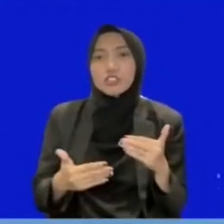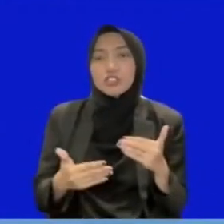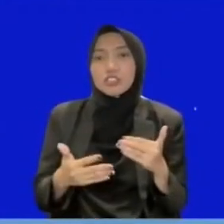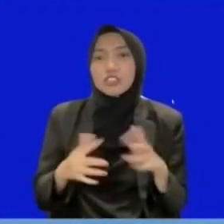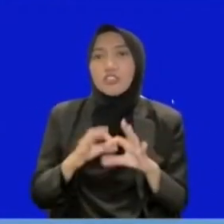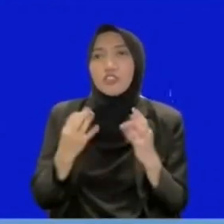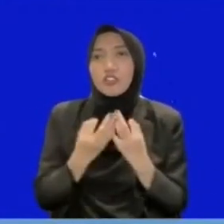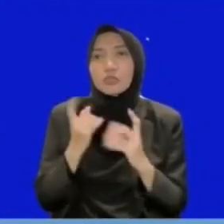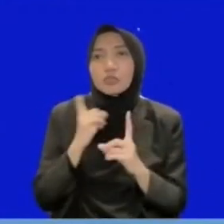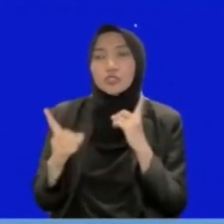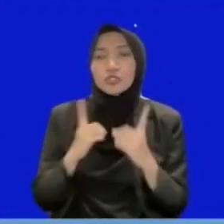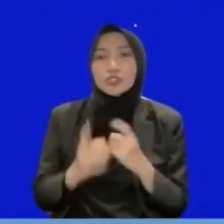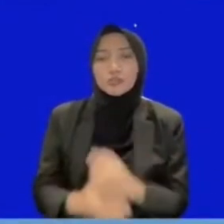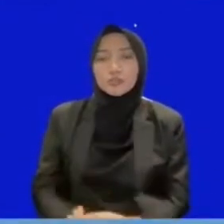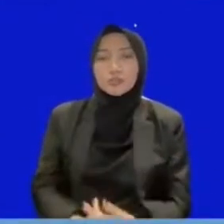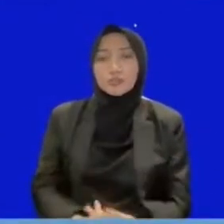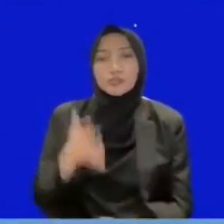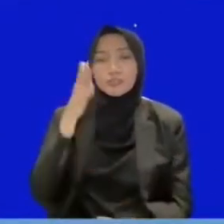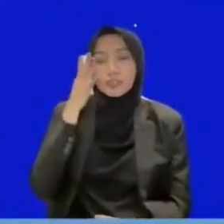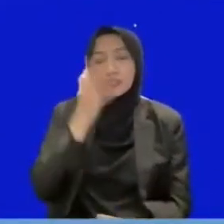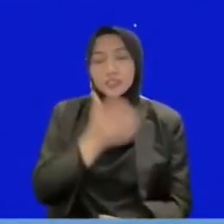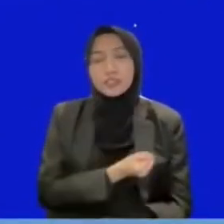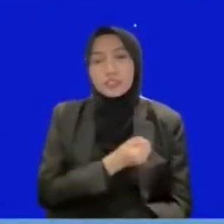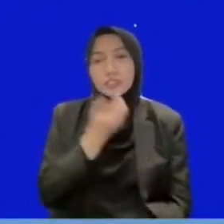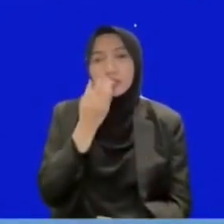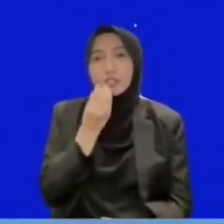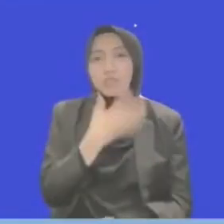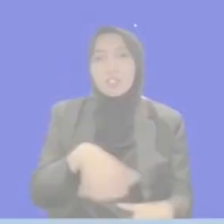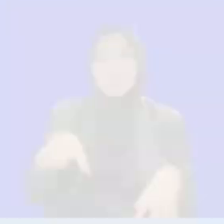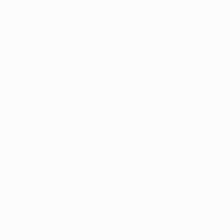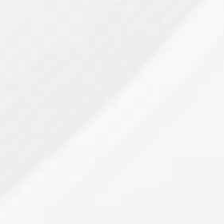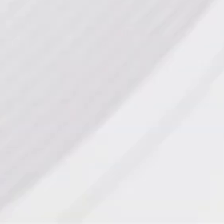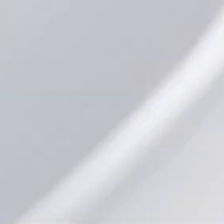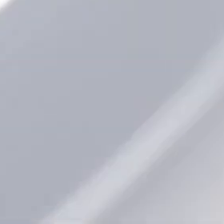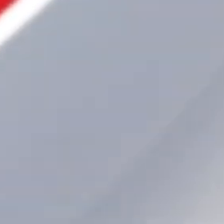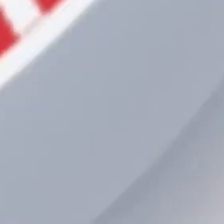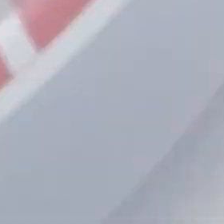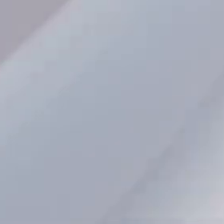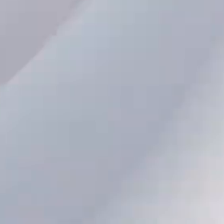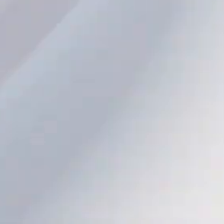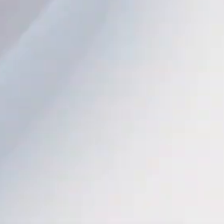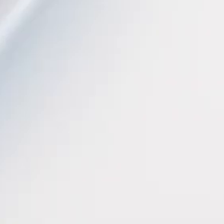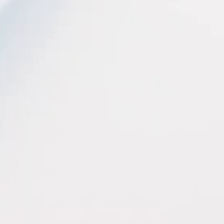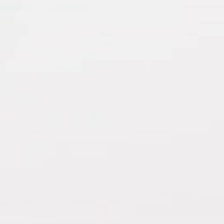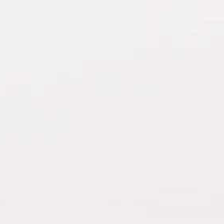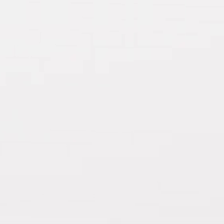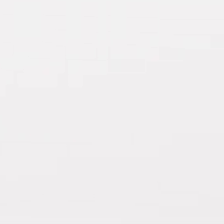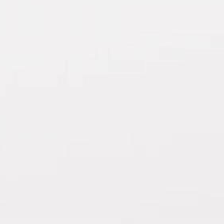forum diskusi. Akhir kalam, wassalamualaikum warahmatullahi wabarakatuh.